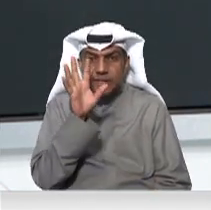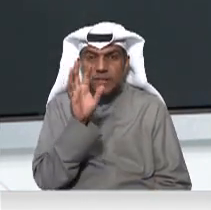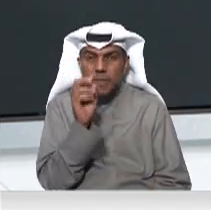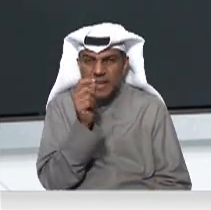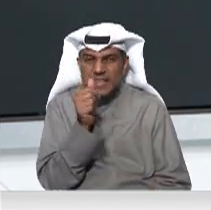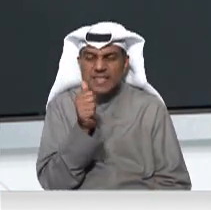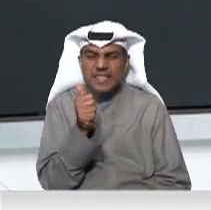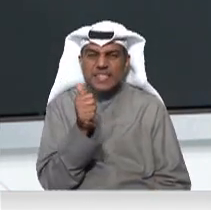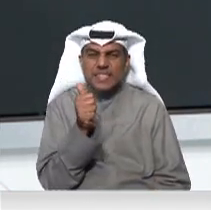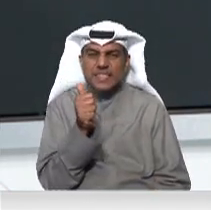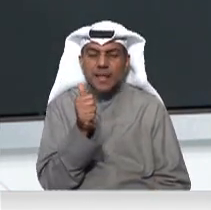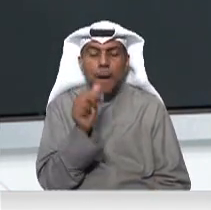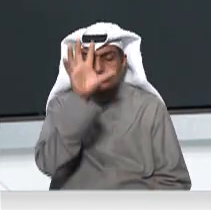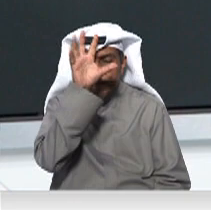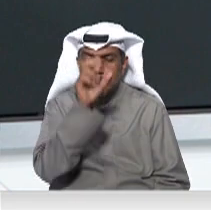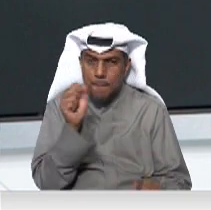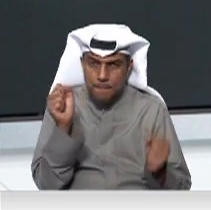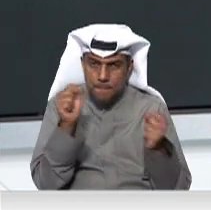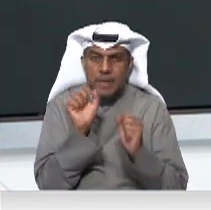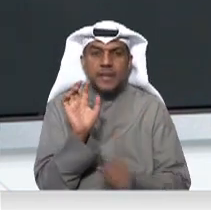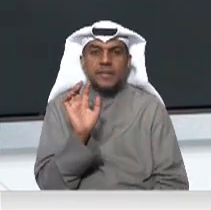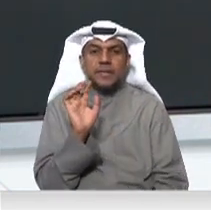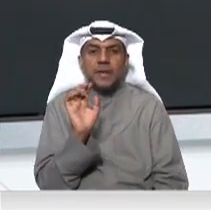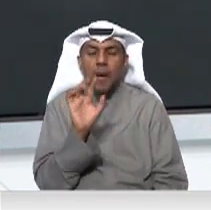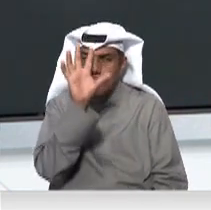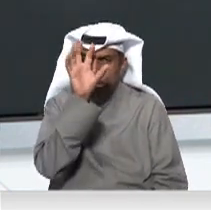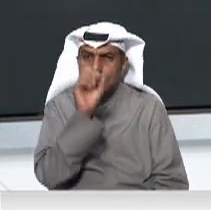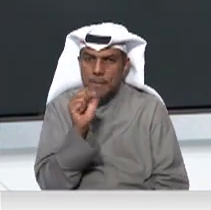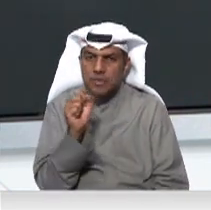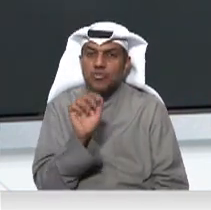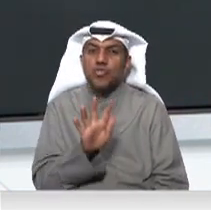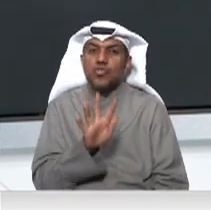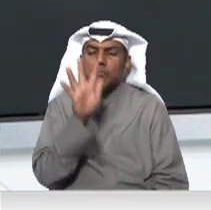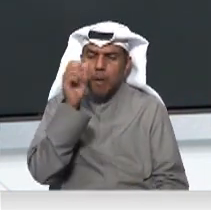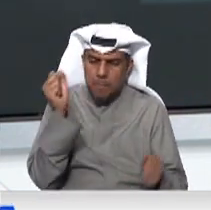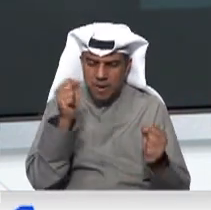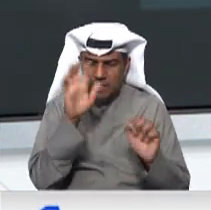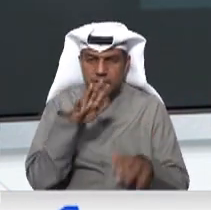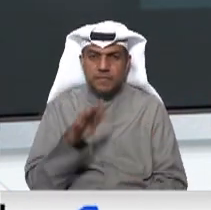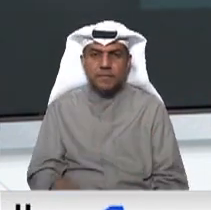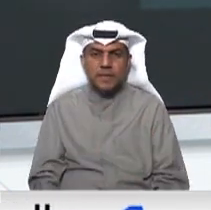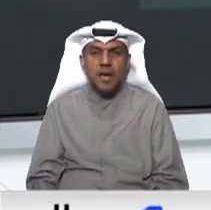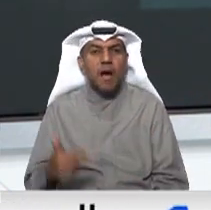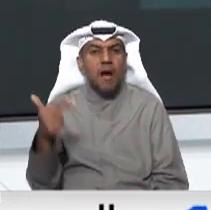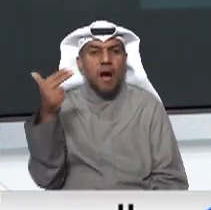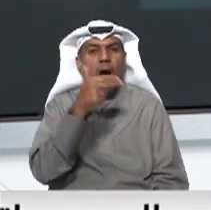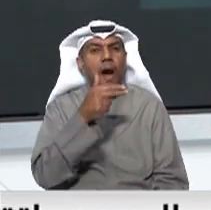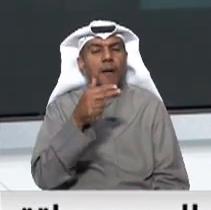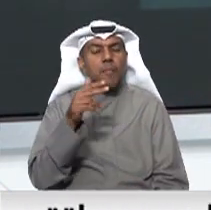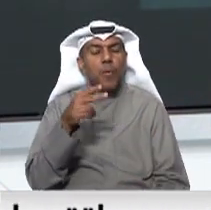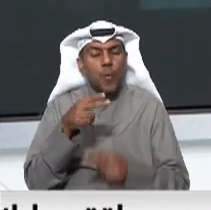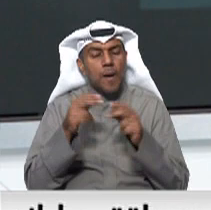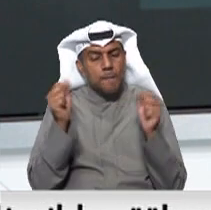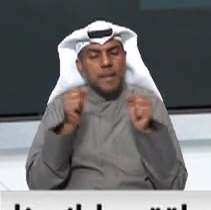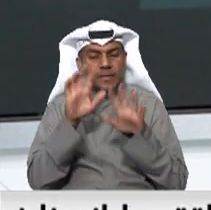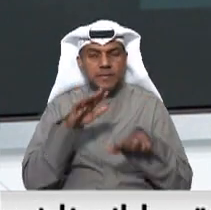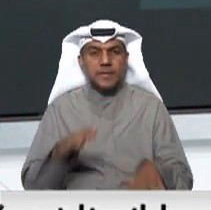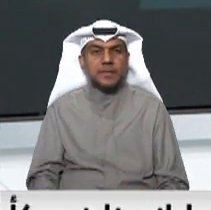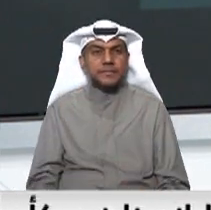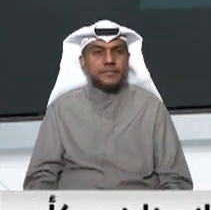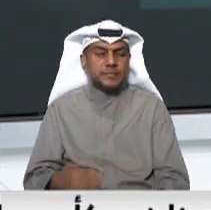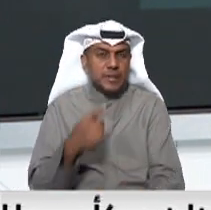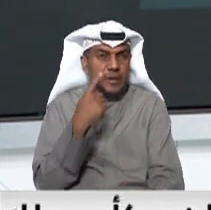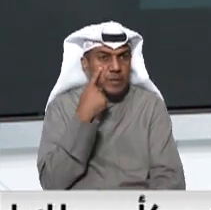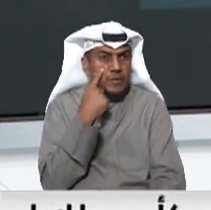وكذلك بالليل تميل إلى البرودة وباردة خاصة في بعض المناطق الشمالية وأيضا المناطق الغربية من دولة الكويت. الأجواء الحالية في